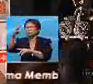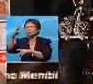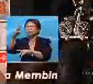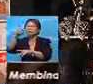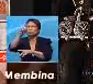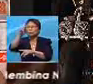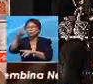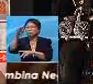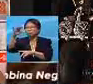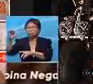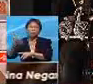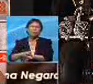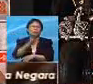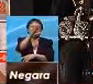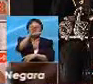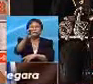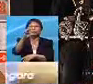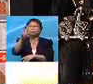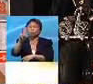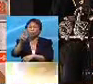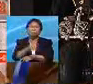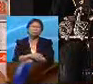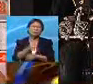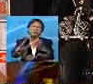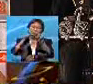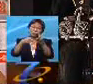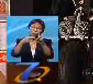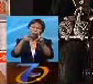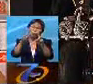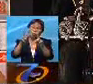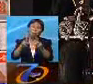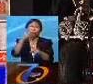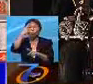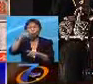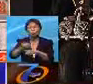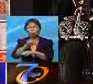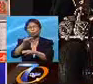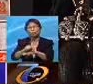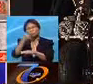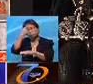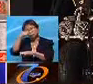untuk 500 watt dan juga 1000 watt ialah kegunaan untuk